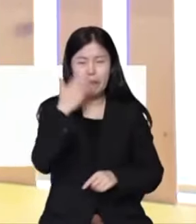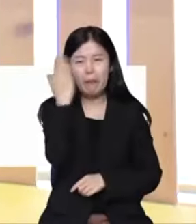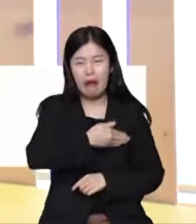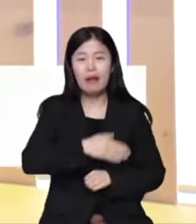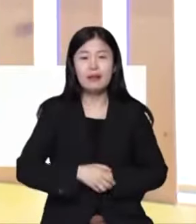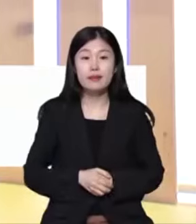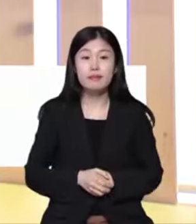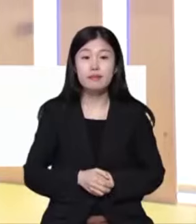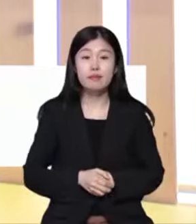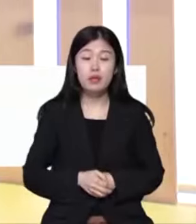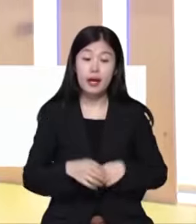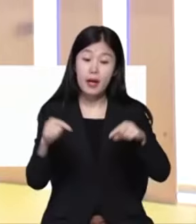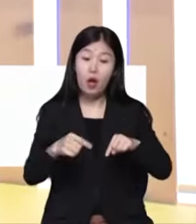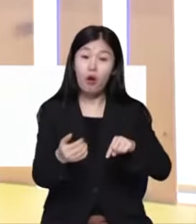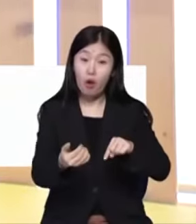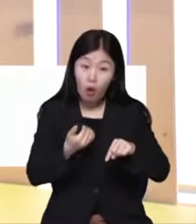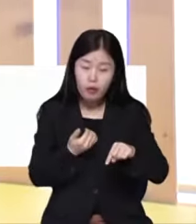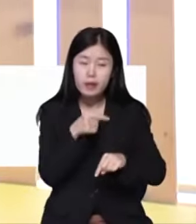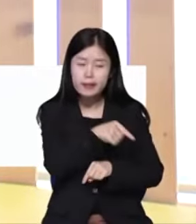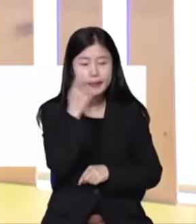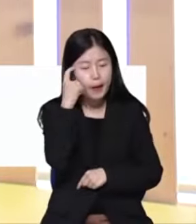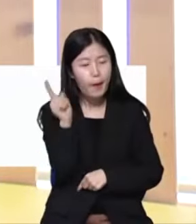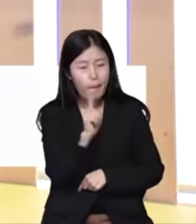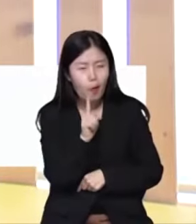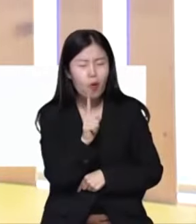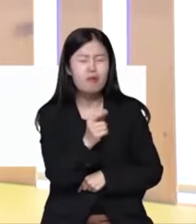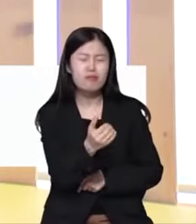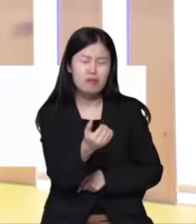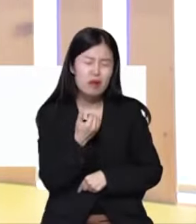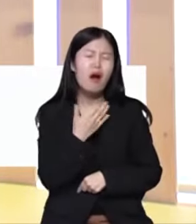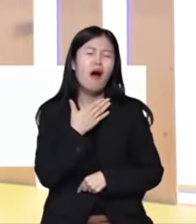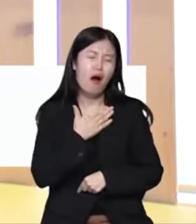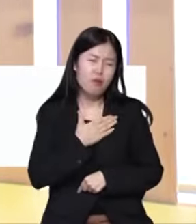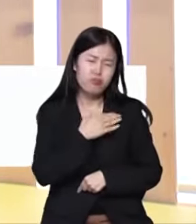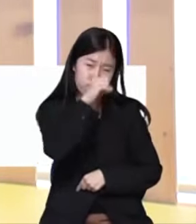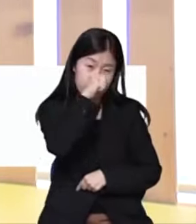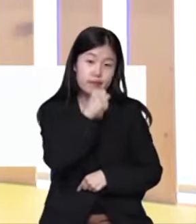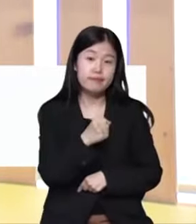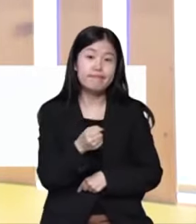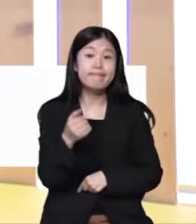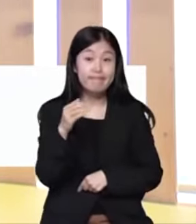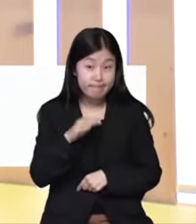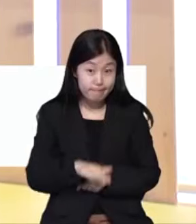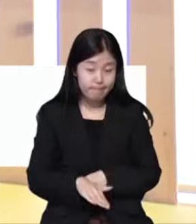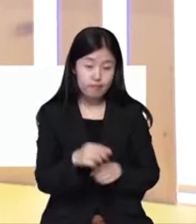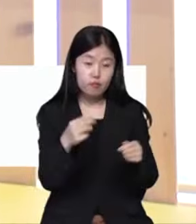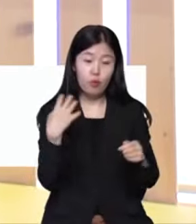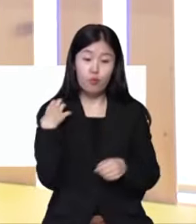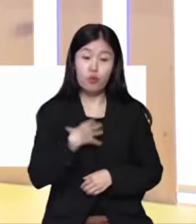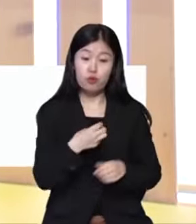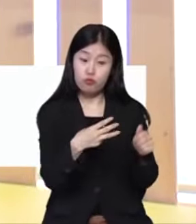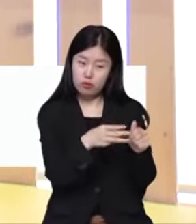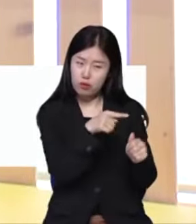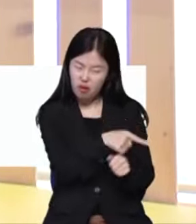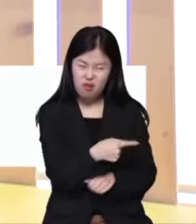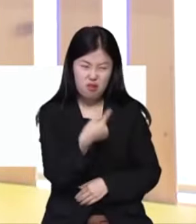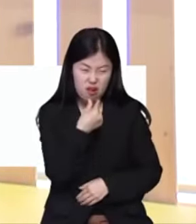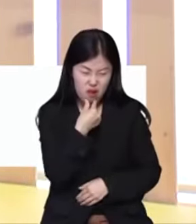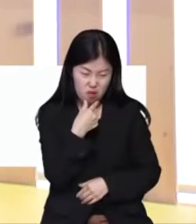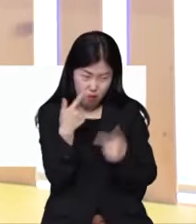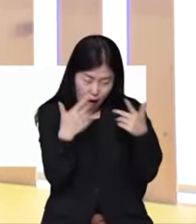타진이 있었으면 하는 아쉬움은 있죠. 다만 김상훈 군수하고 이제 협상의 여지를 가지고 광주시가